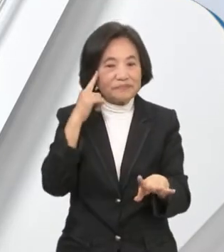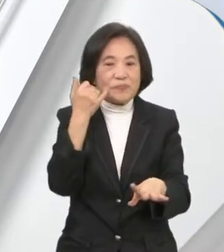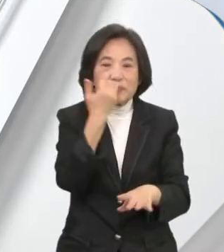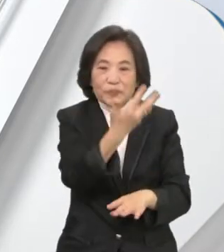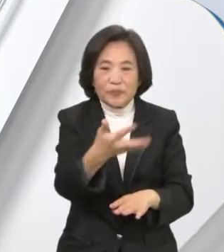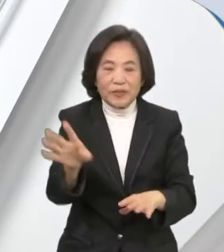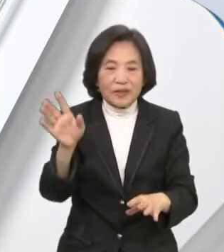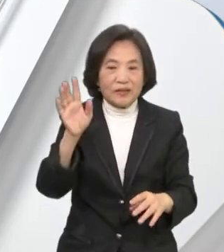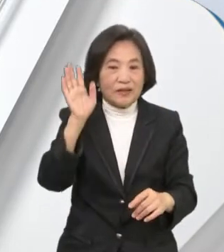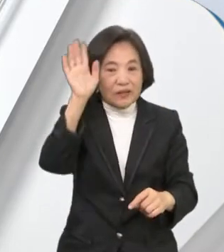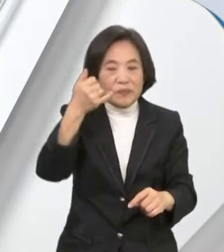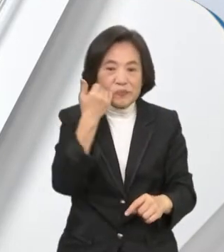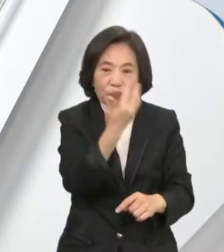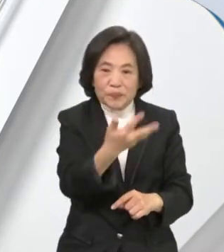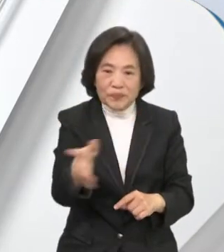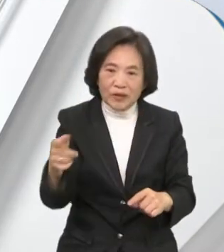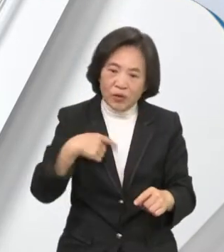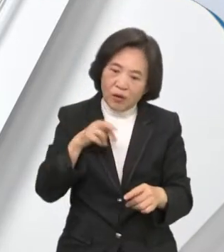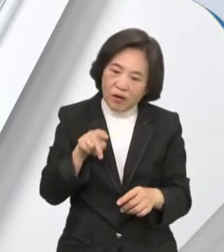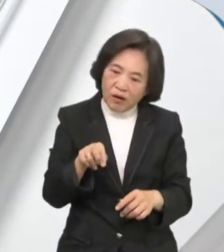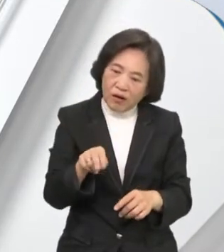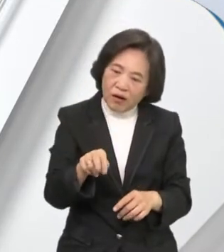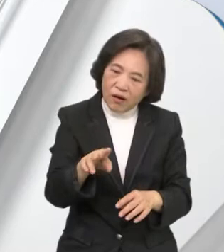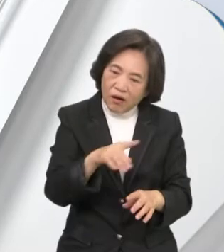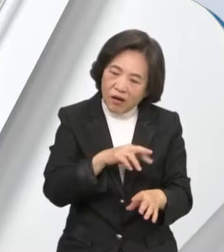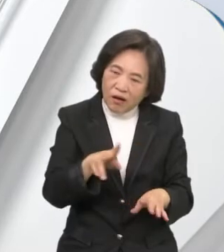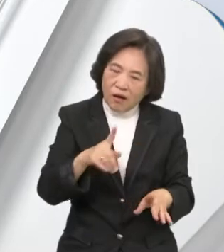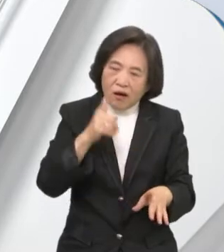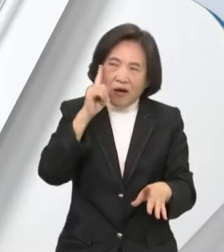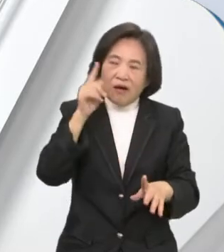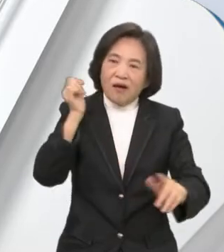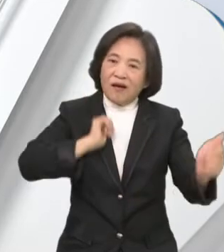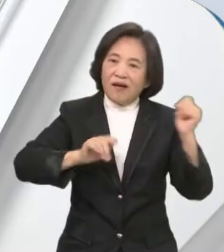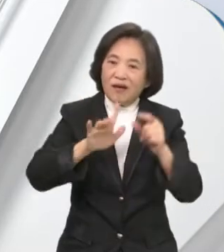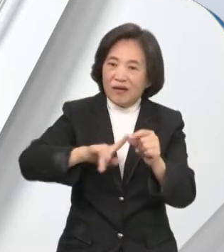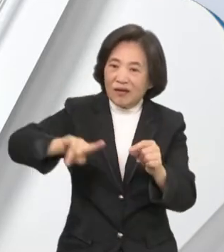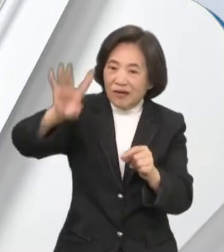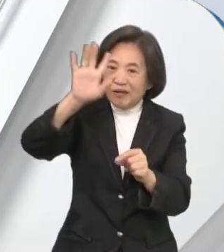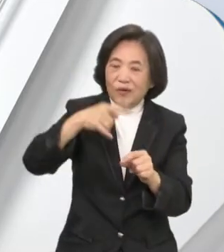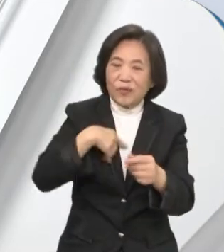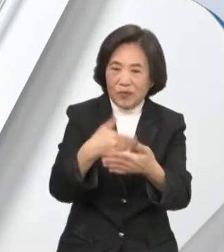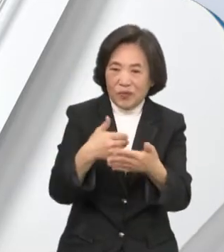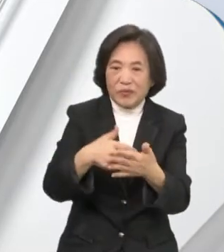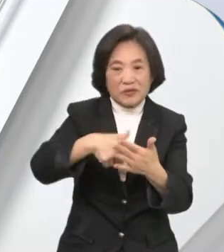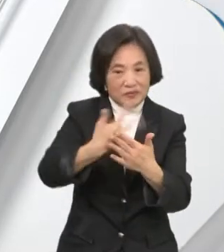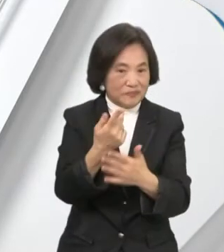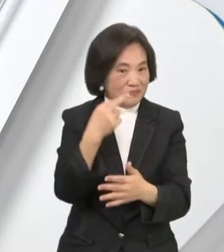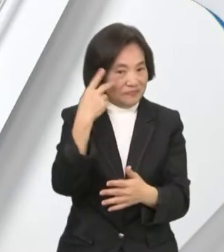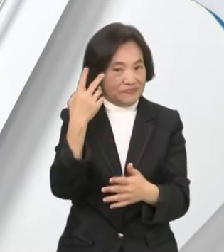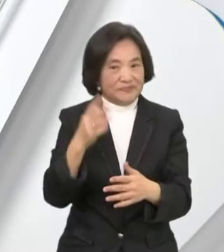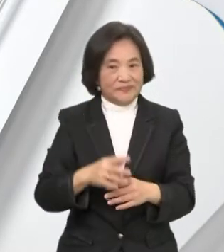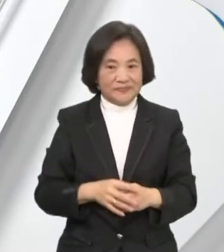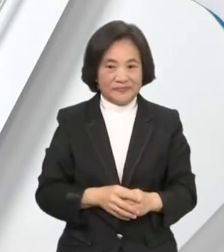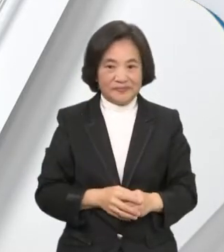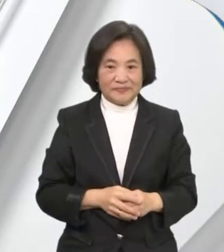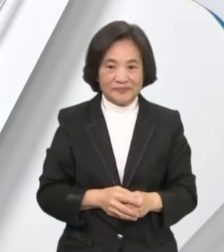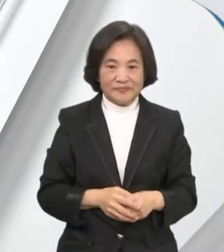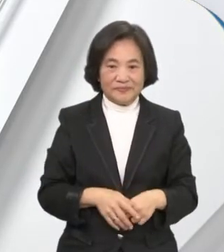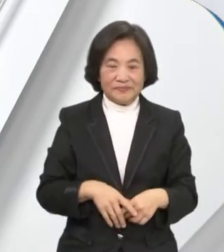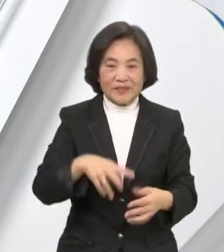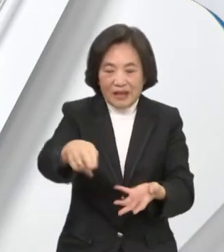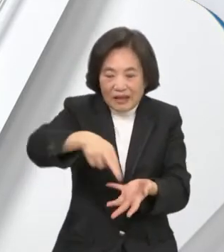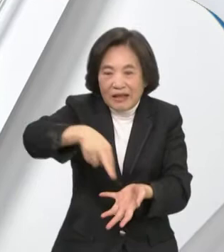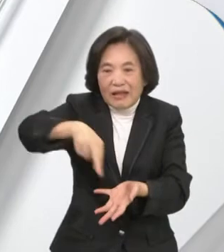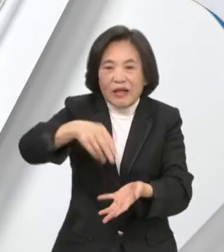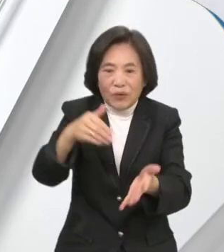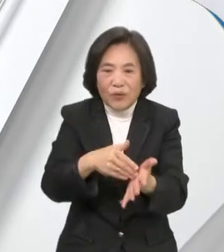边的时候会回想起我在高中的时候有画过这样的一个艺术。 除了捡完了垃圾